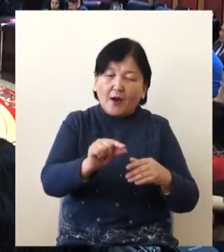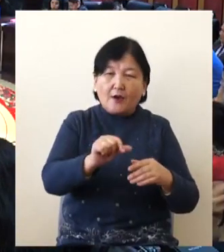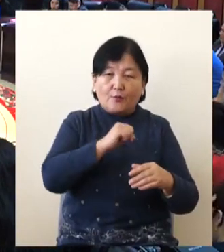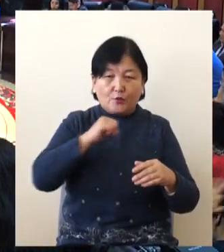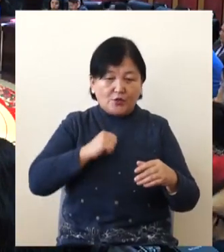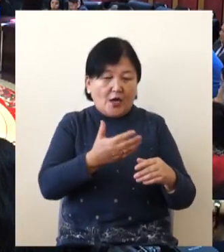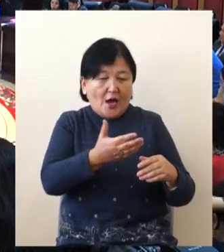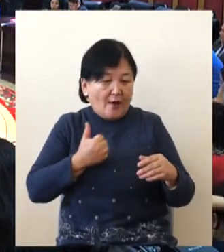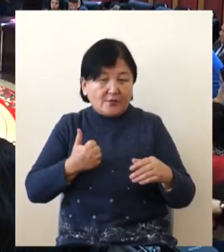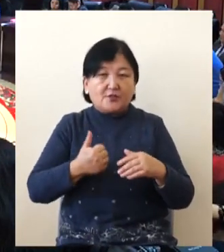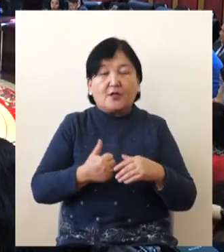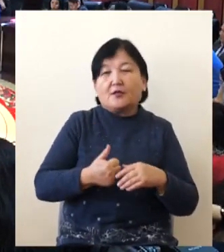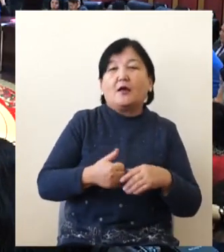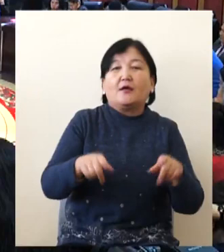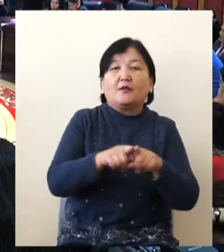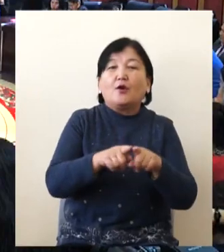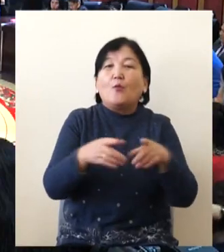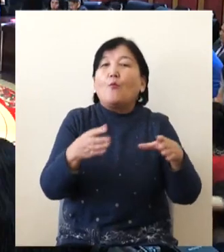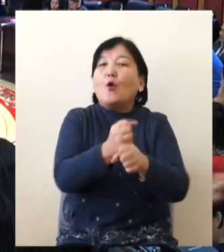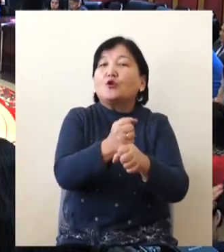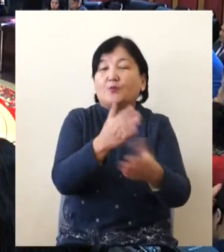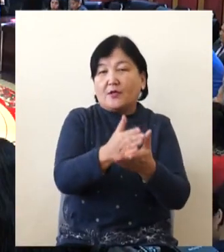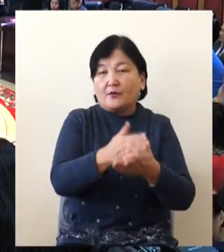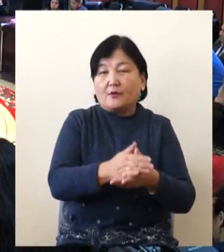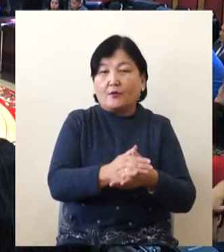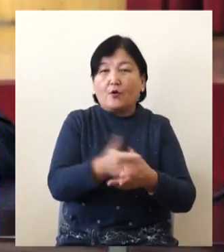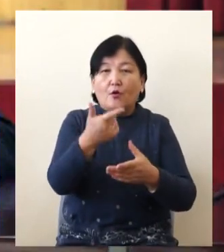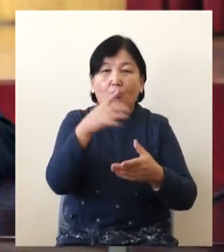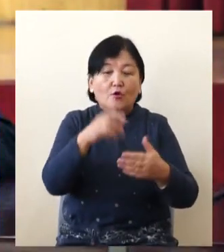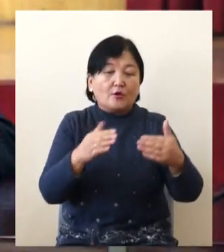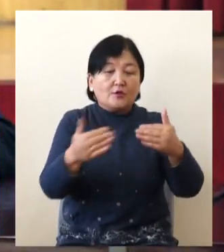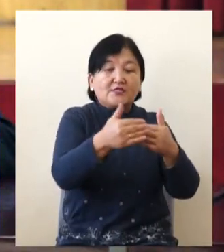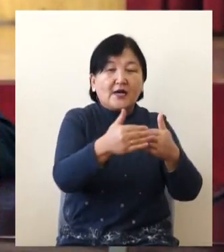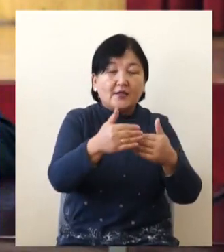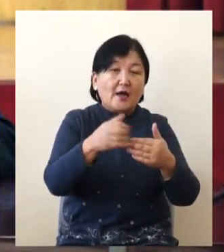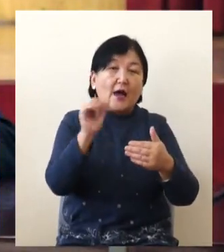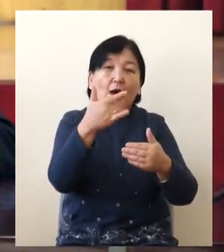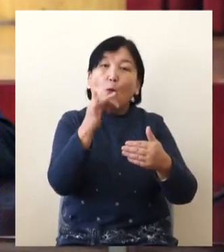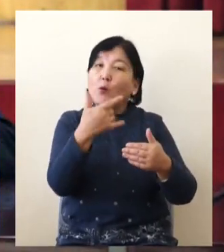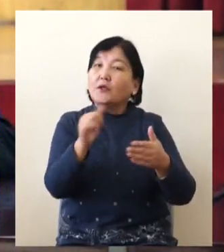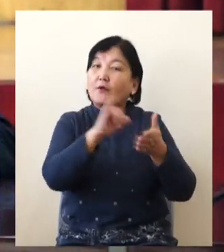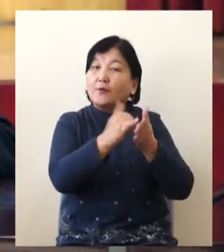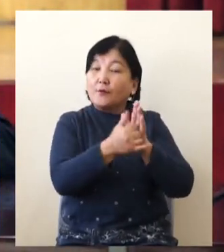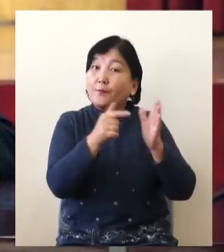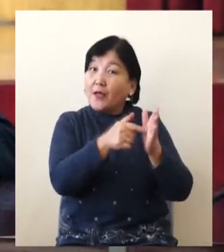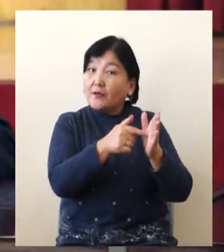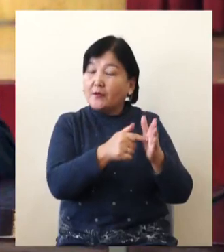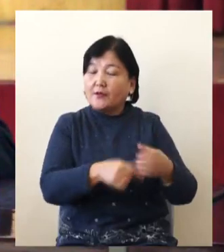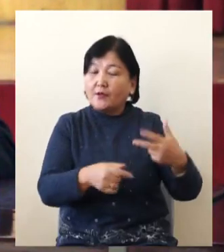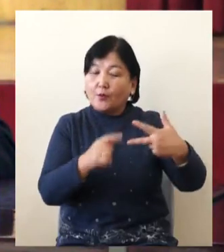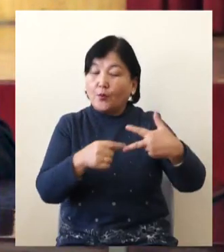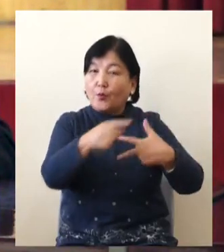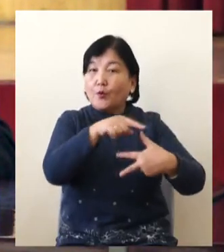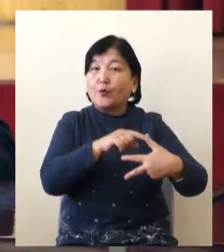авж байгаа энэ хүмүүс чинь боож байна. Цаад агуулга нь тэр юм шүү дээ. Тэр хүмүүс гурван янзын хэрэг үйлдэж